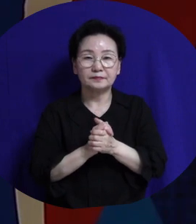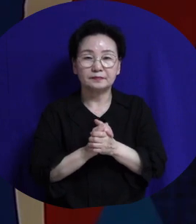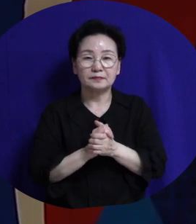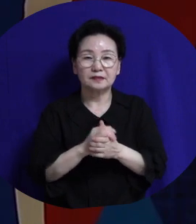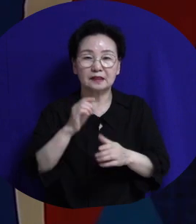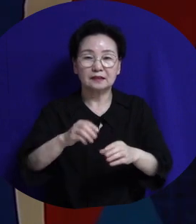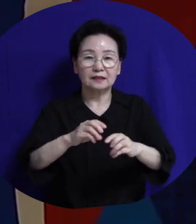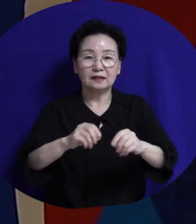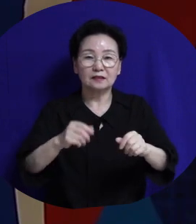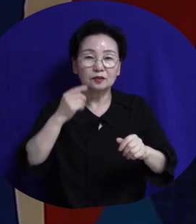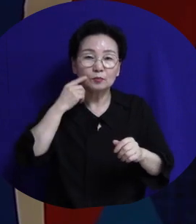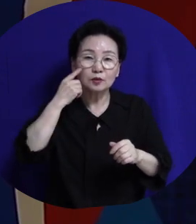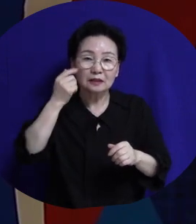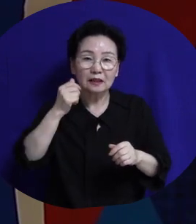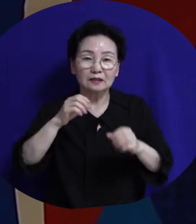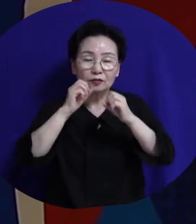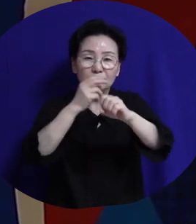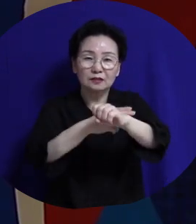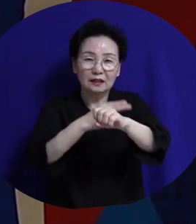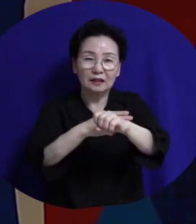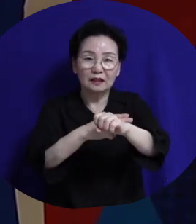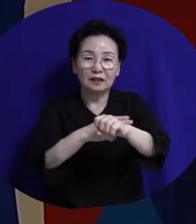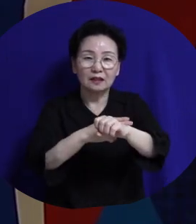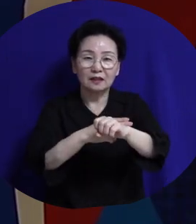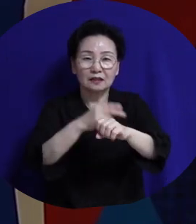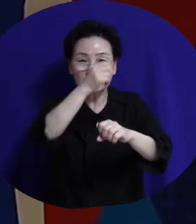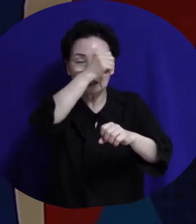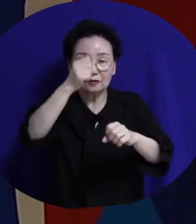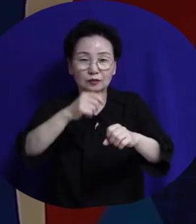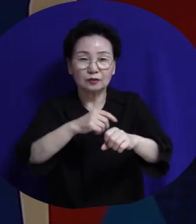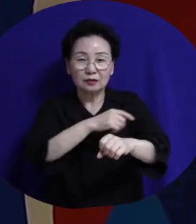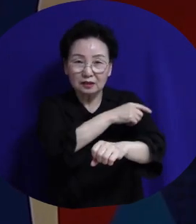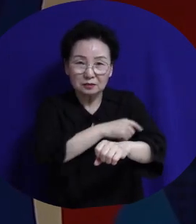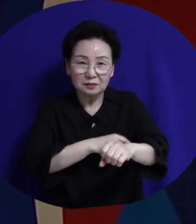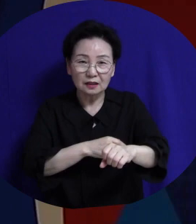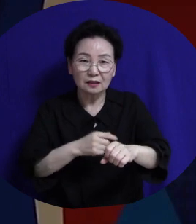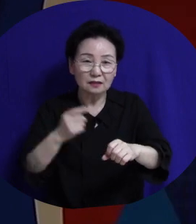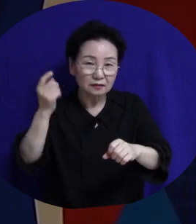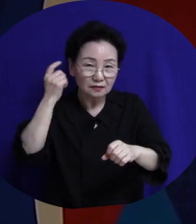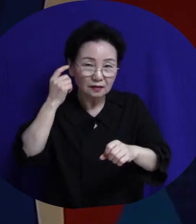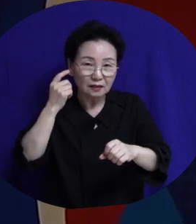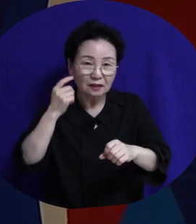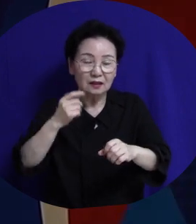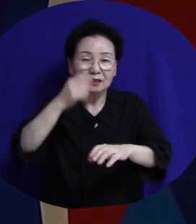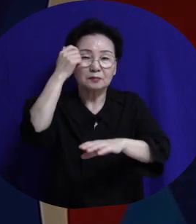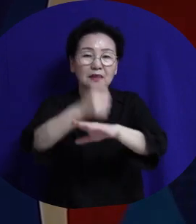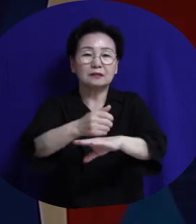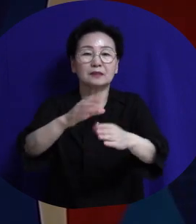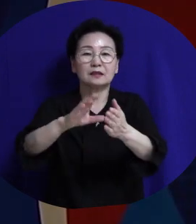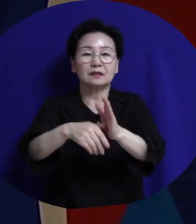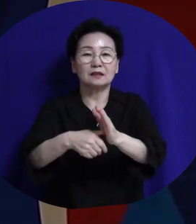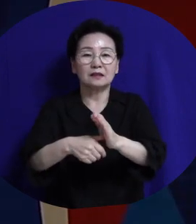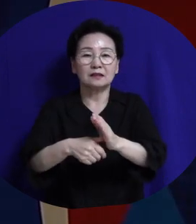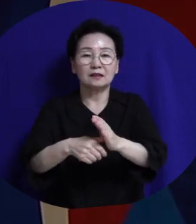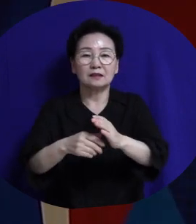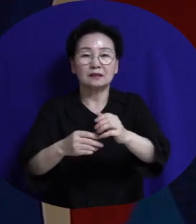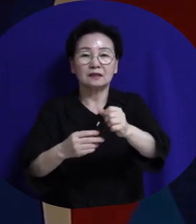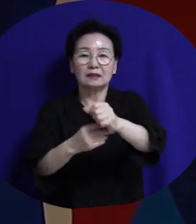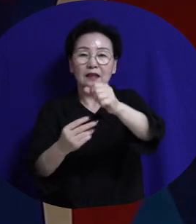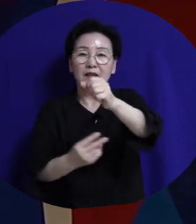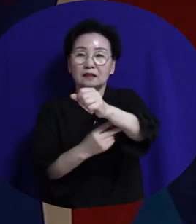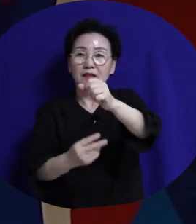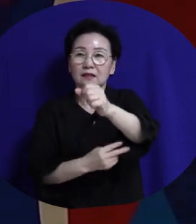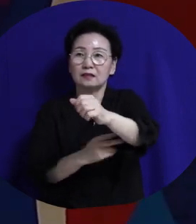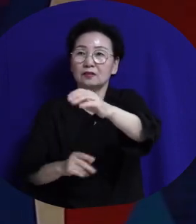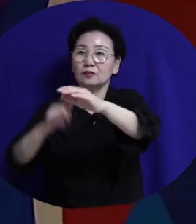이 땅에서 목사, 전도사, 장로, 권사, 집사 소리 듣다가 나중에 마지막 때 그 다리를 못 건너간다면